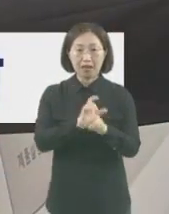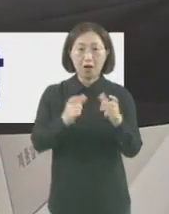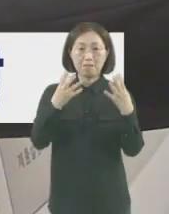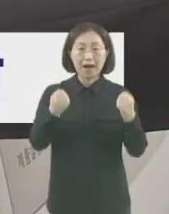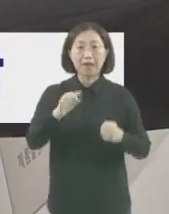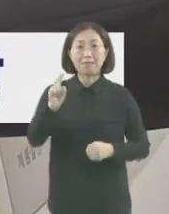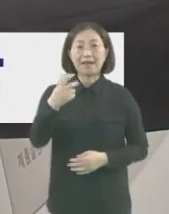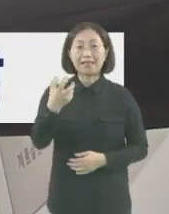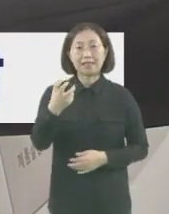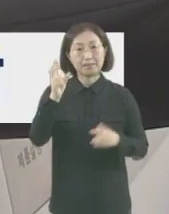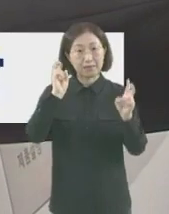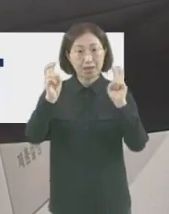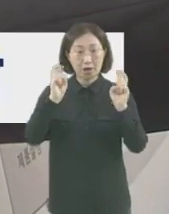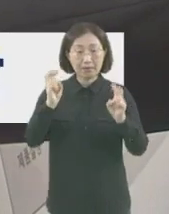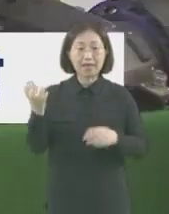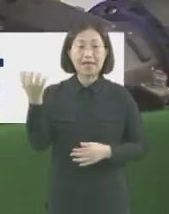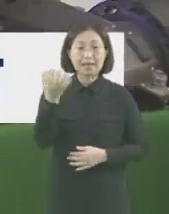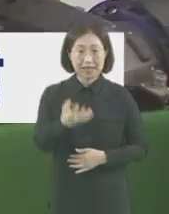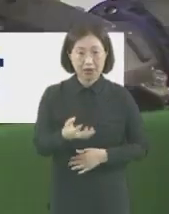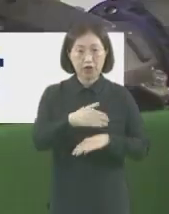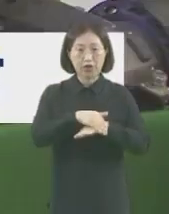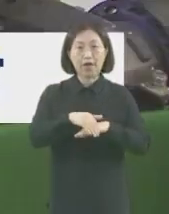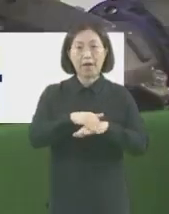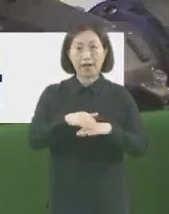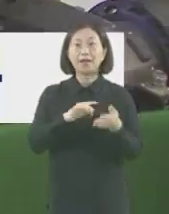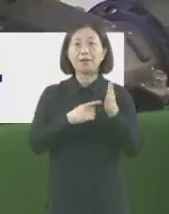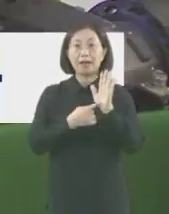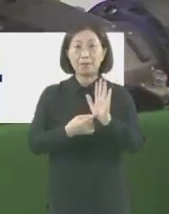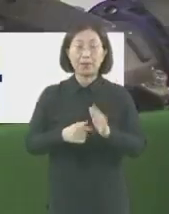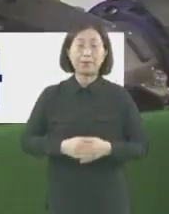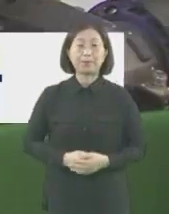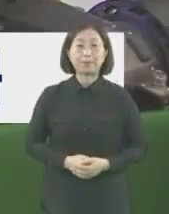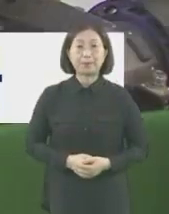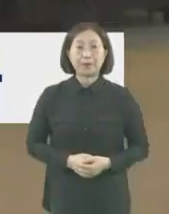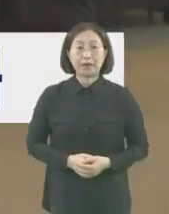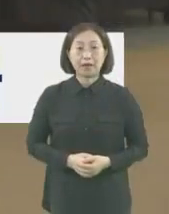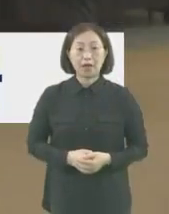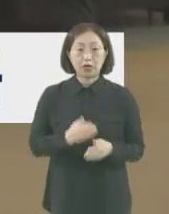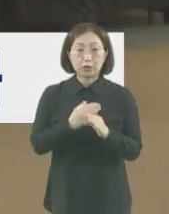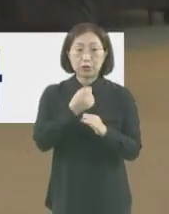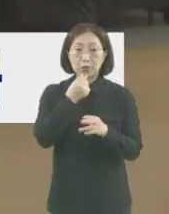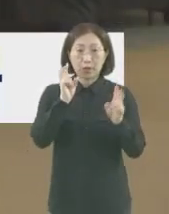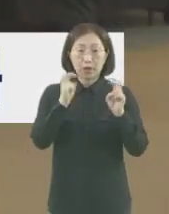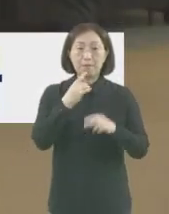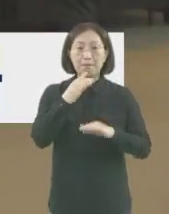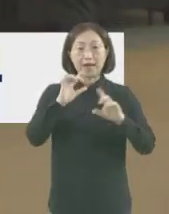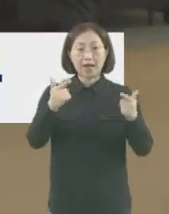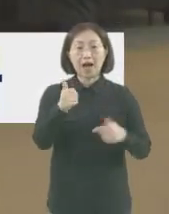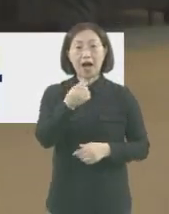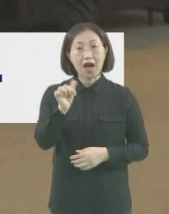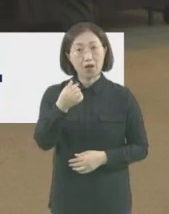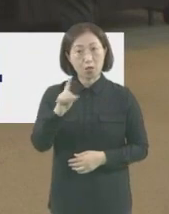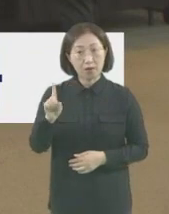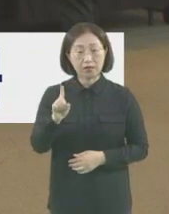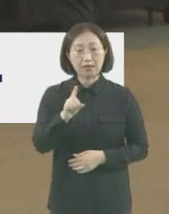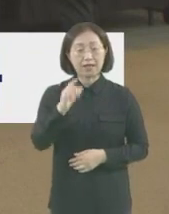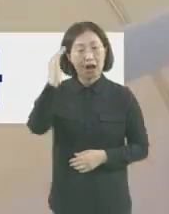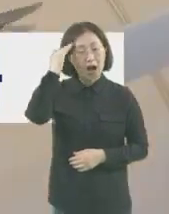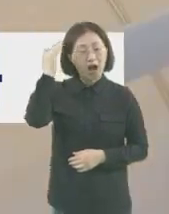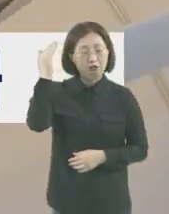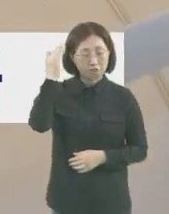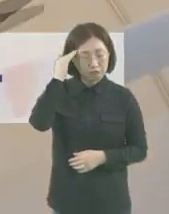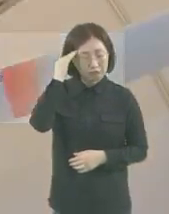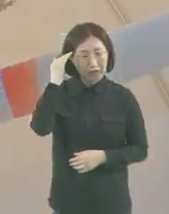170여 개의 방산 기업들이 이전 의사를 밝힌 상태입니다. 중소기업뿐 아니라 한화 등 국내를